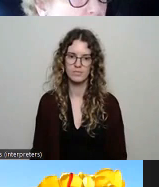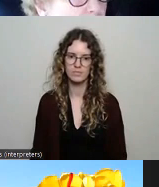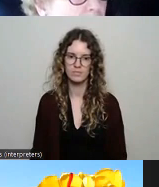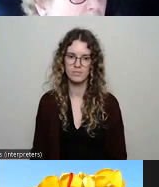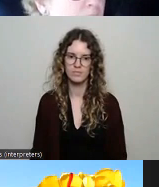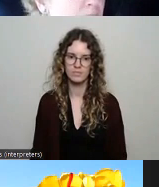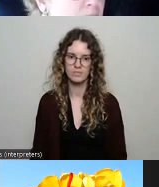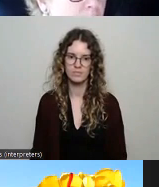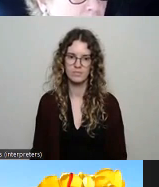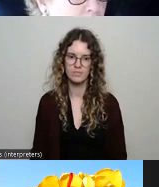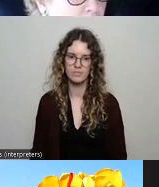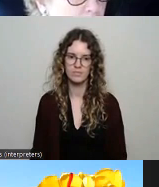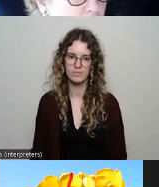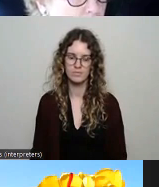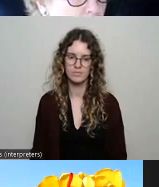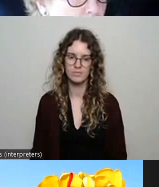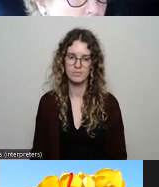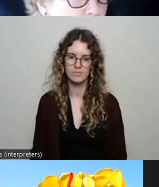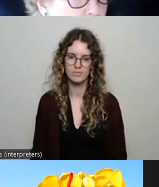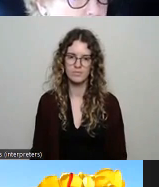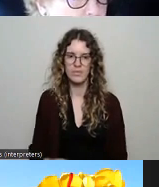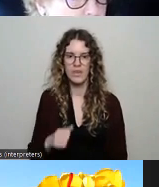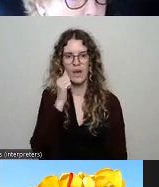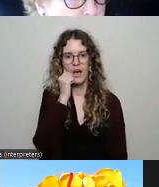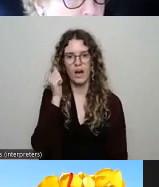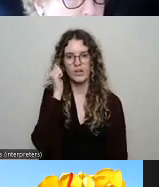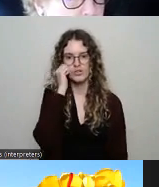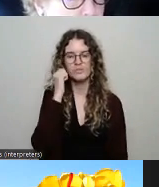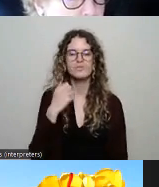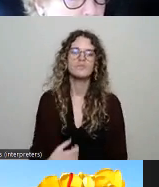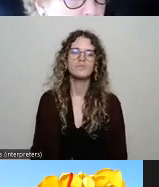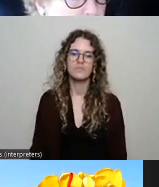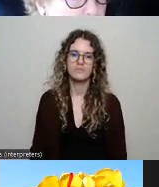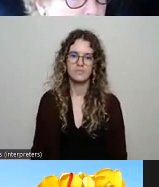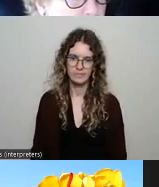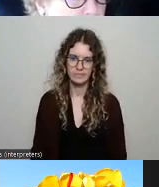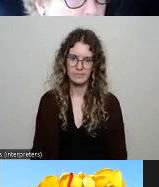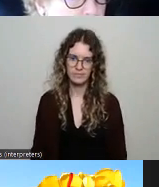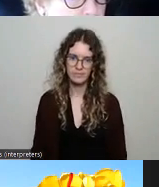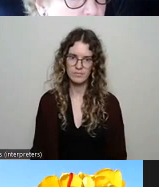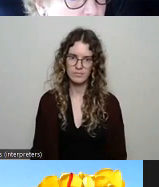Yeah, thank you. Good. Yes, thank you for that. Ačiū jums labai, ačiū.